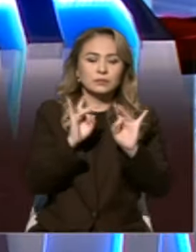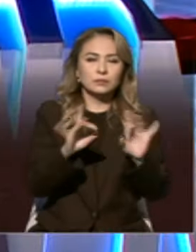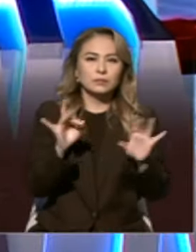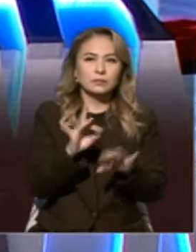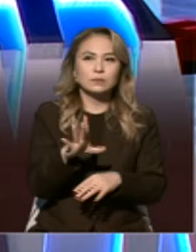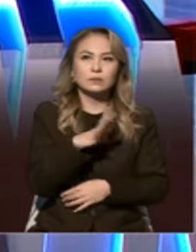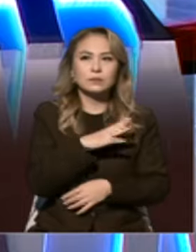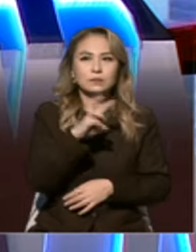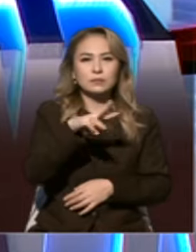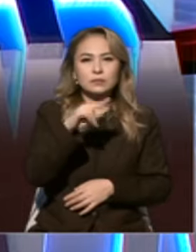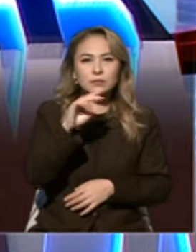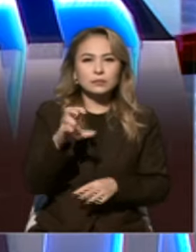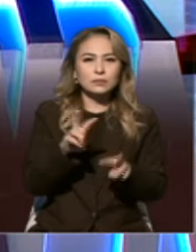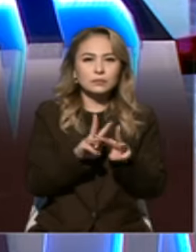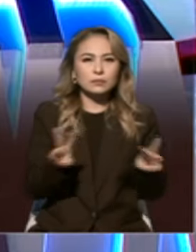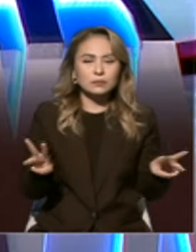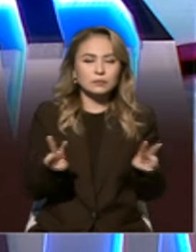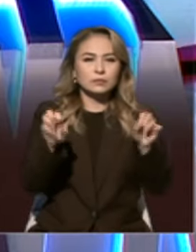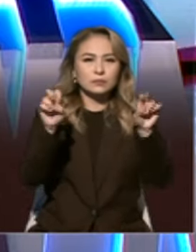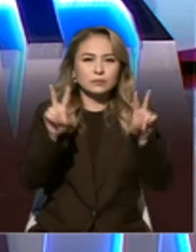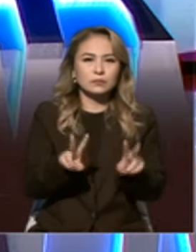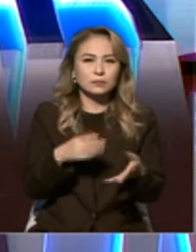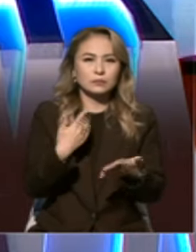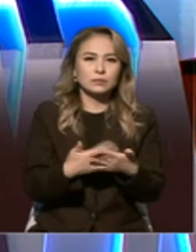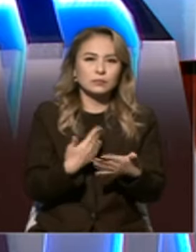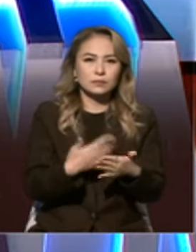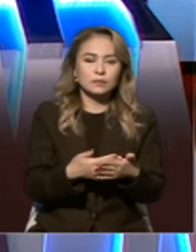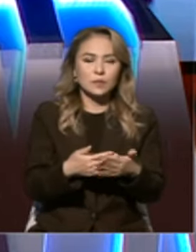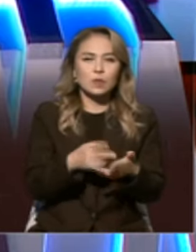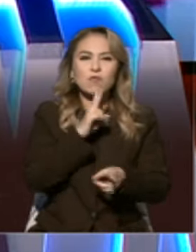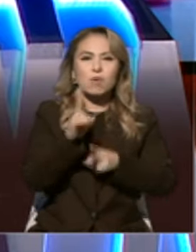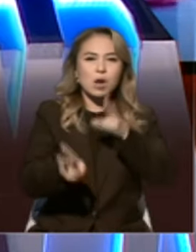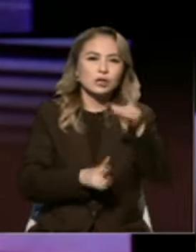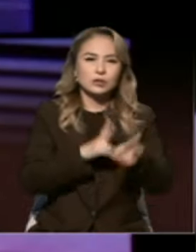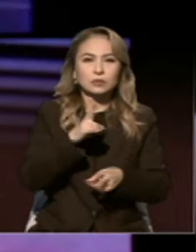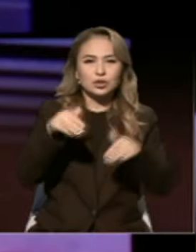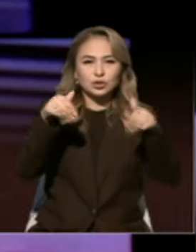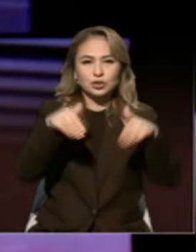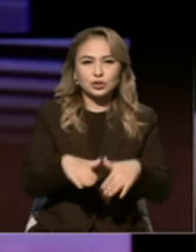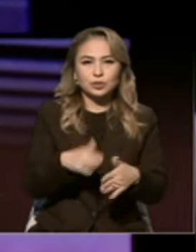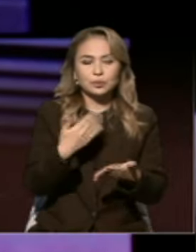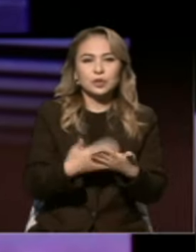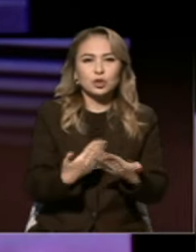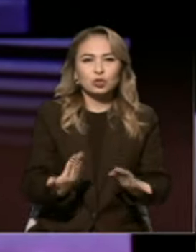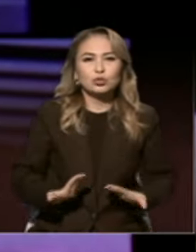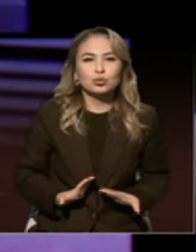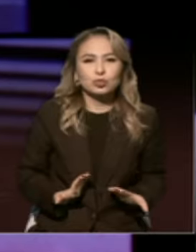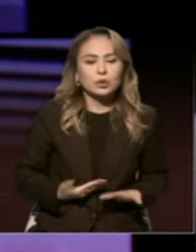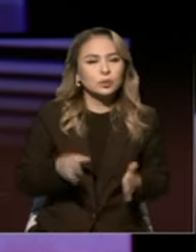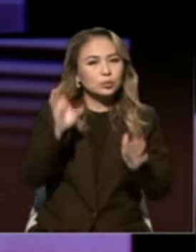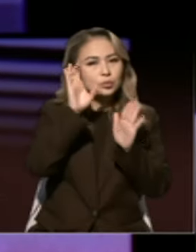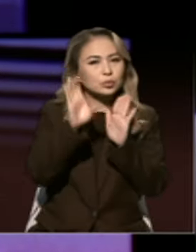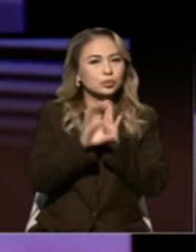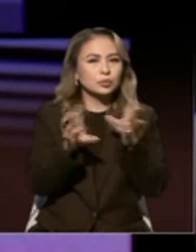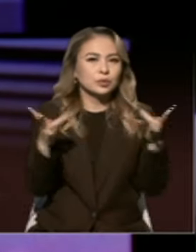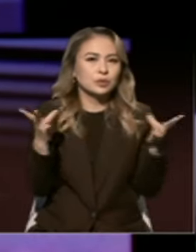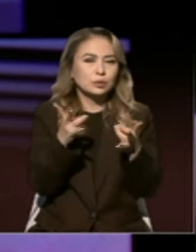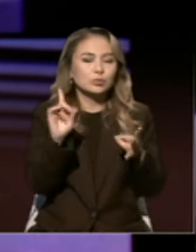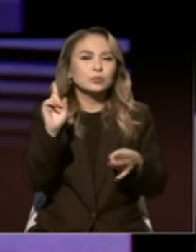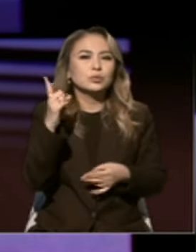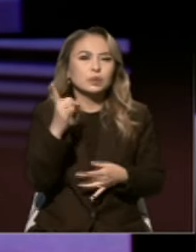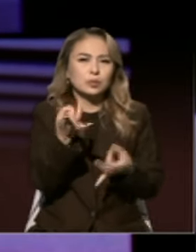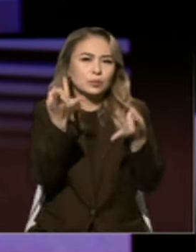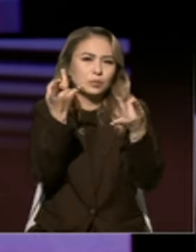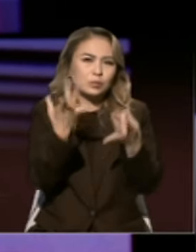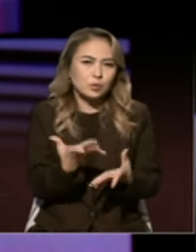төтенше жағдайлар министрлігінің мамандарының уәжіне, шешіміне тұрғындар бағыну керек. Өйткені ол